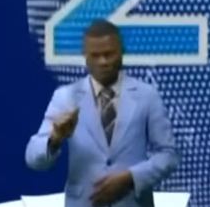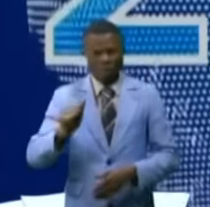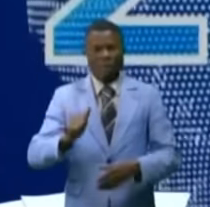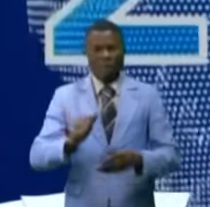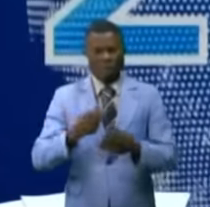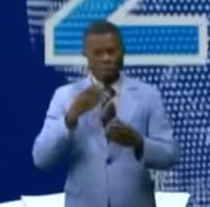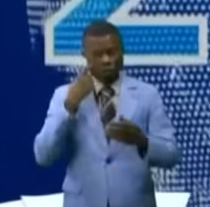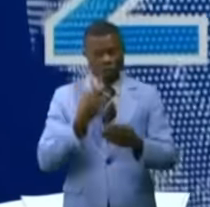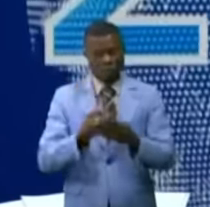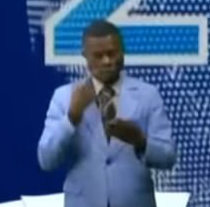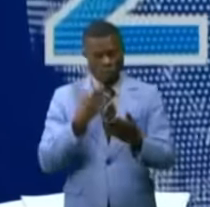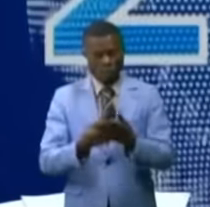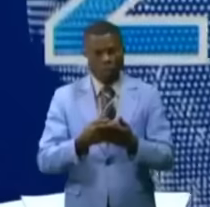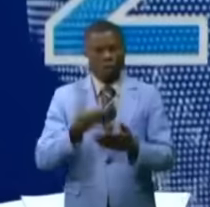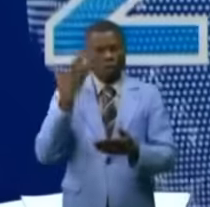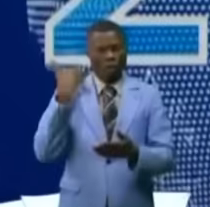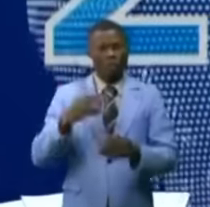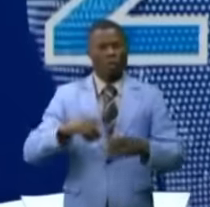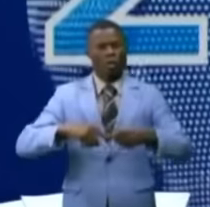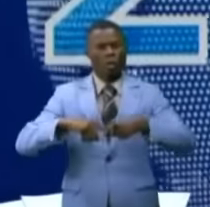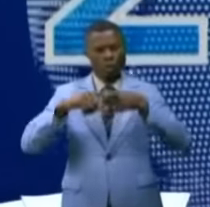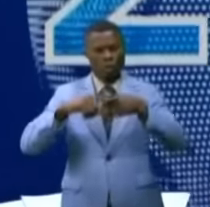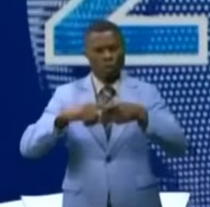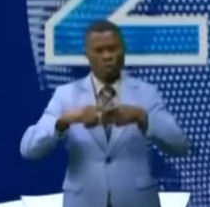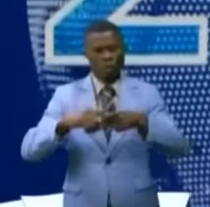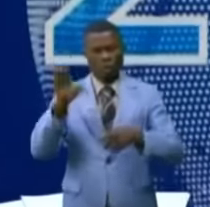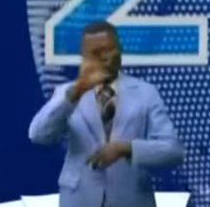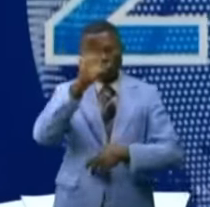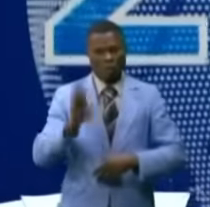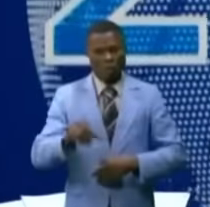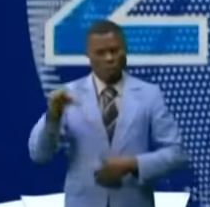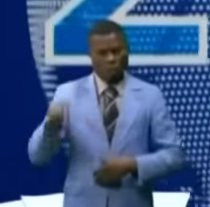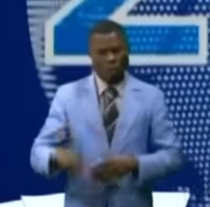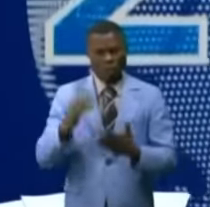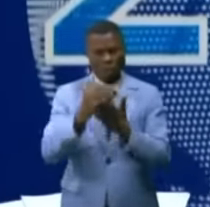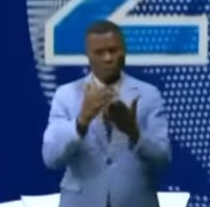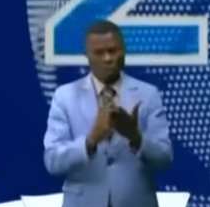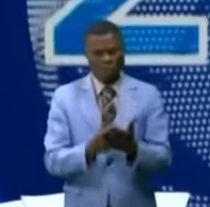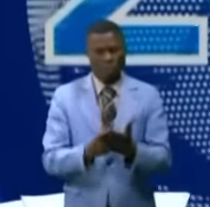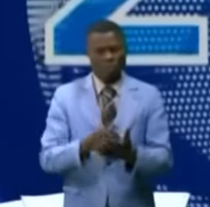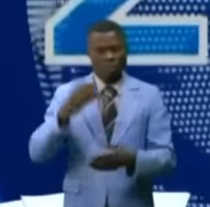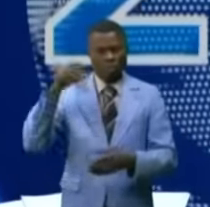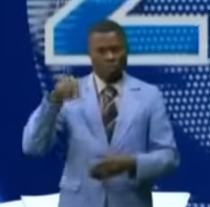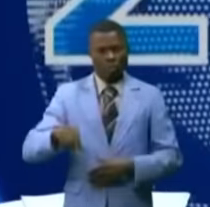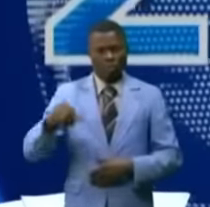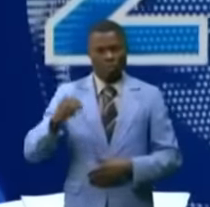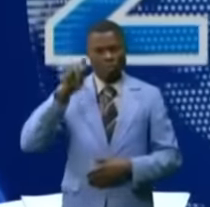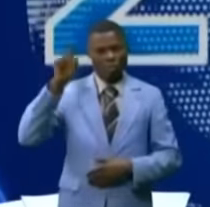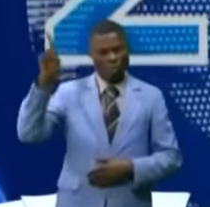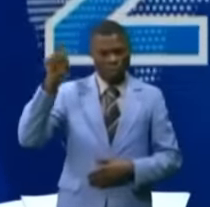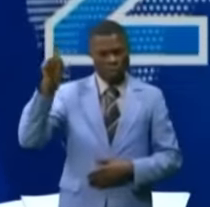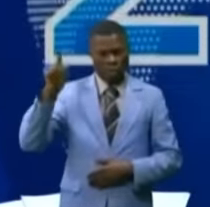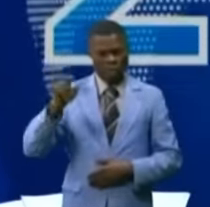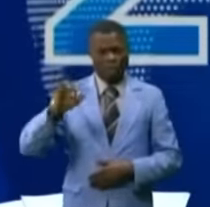observée dans la fourniture d'eau potable dans les quartiers et communes ci-après, Montfleury, Ma